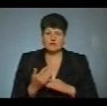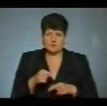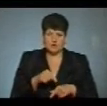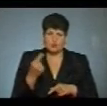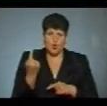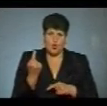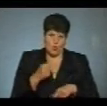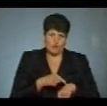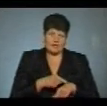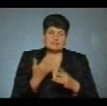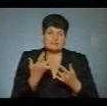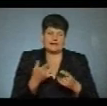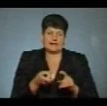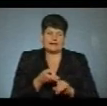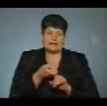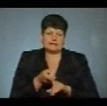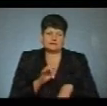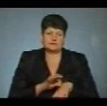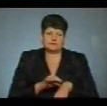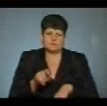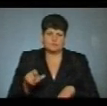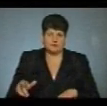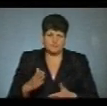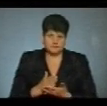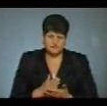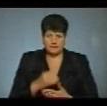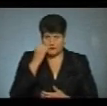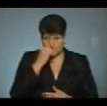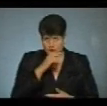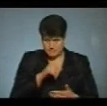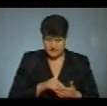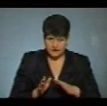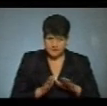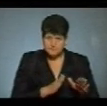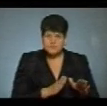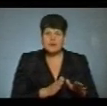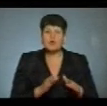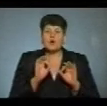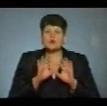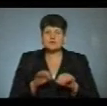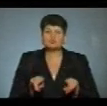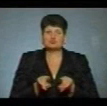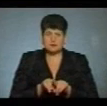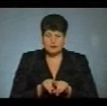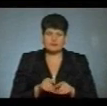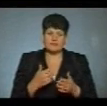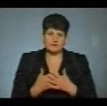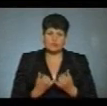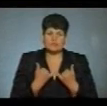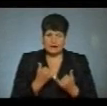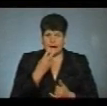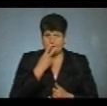щодо кількості заражених та людей, які з підозрою. Дякую за запитання. Розкажу так. Напевно, що для